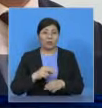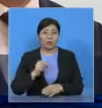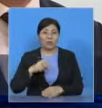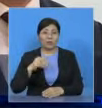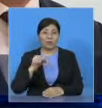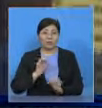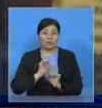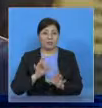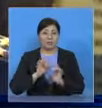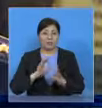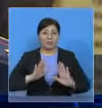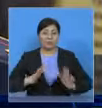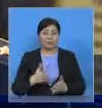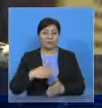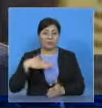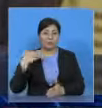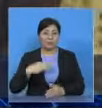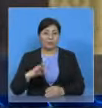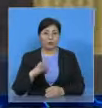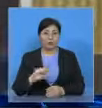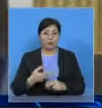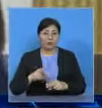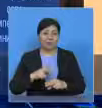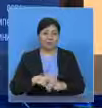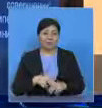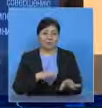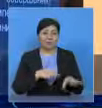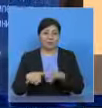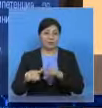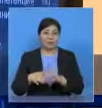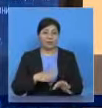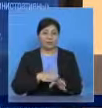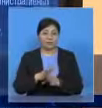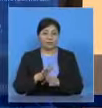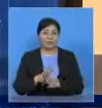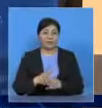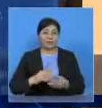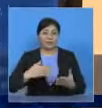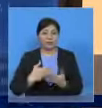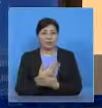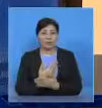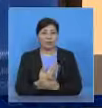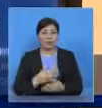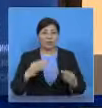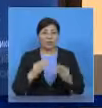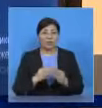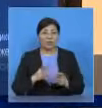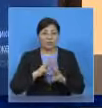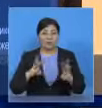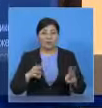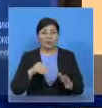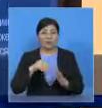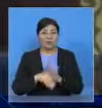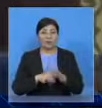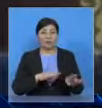рассказал о криминогенной ситуации в регионе, а также о принимаемых мерах в рамках проводимой реформы в системе Министерства